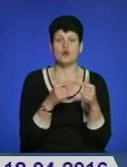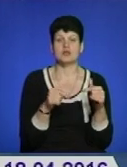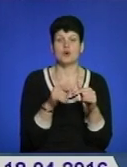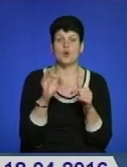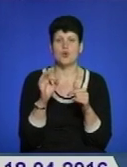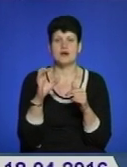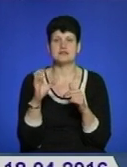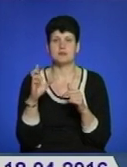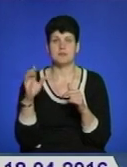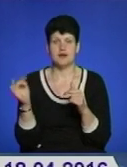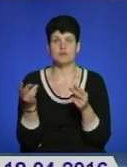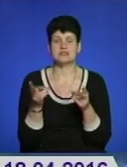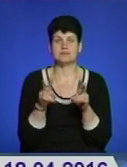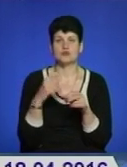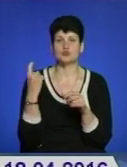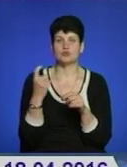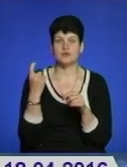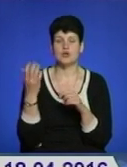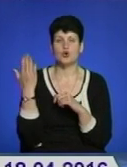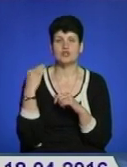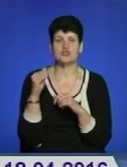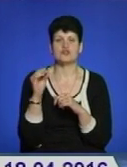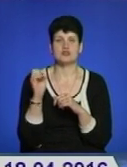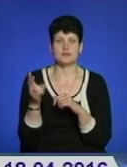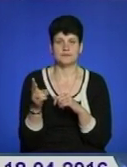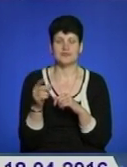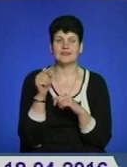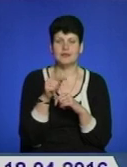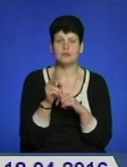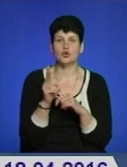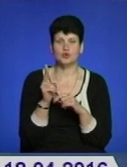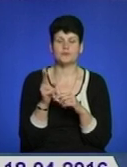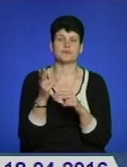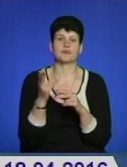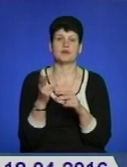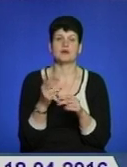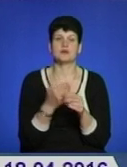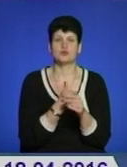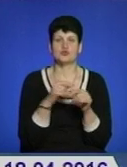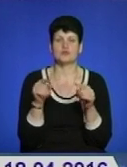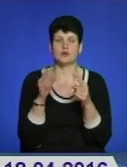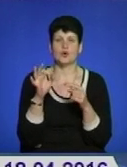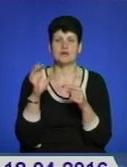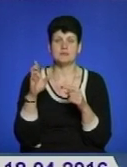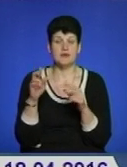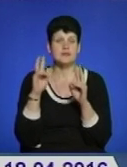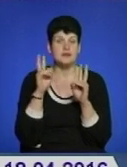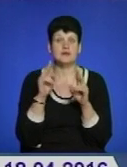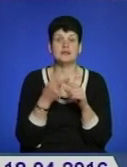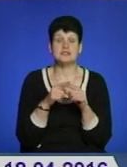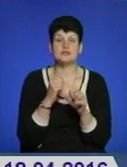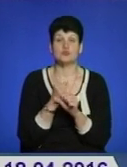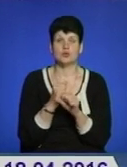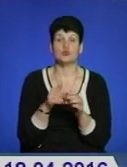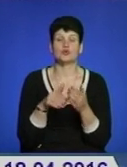ОСББ, або залишитися під господарюванням колишніх ЖЕКів. Тим, хто наважиться заснувати ОСББ, але не знає, як це зробити, допоможуть